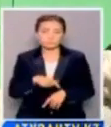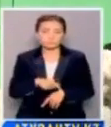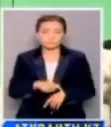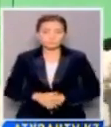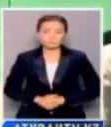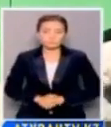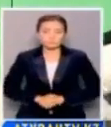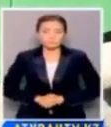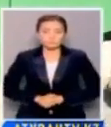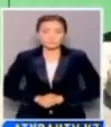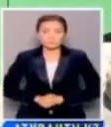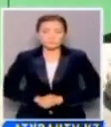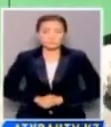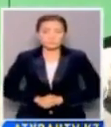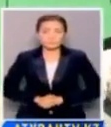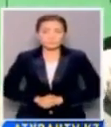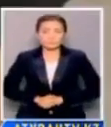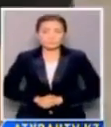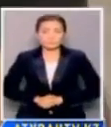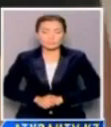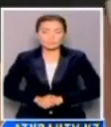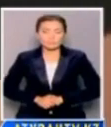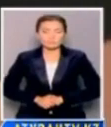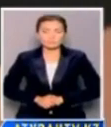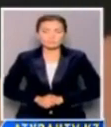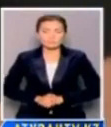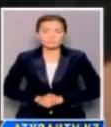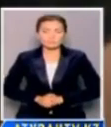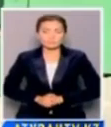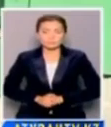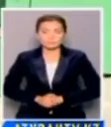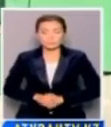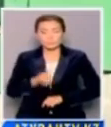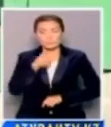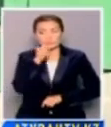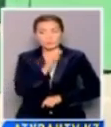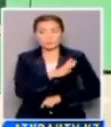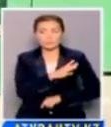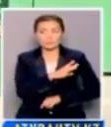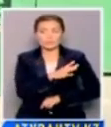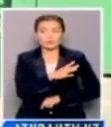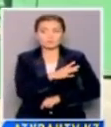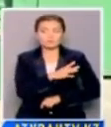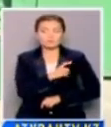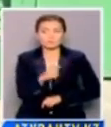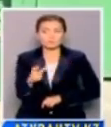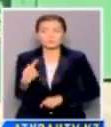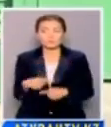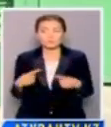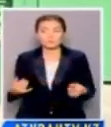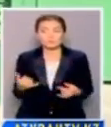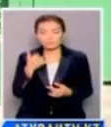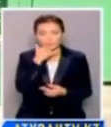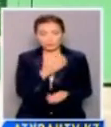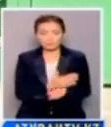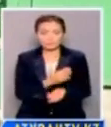деп, әрбір итке көмектескім келеді көрген сайын. Біреулер бар, кешегі уақытта осы звондаған кісілер бар, телефон соғып, қоңырау